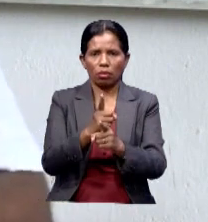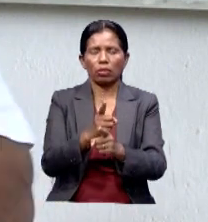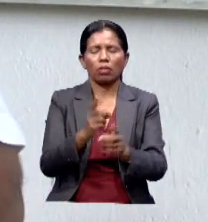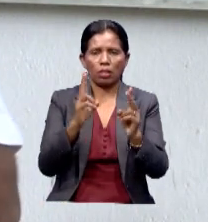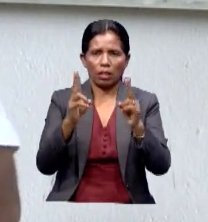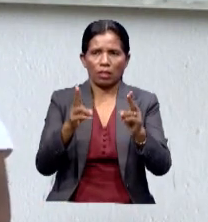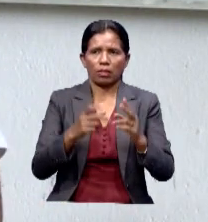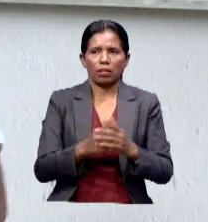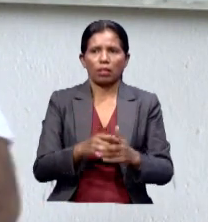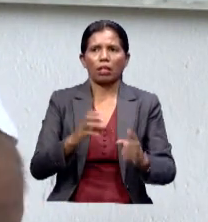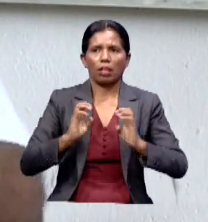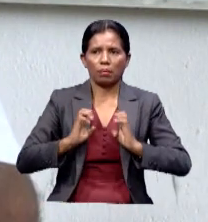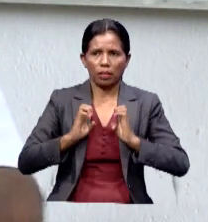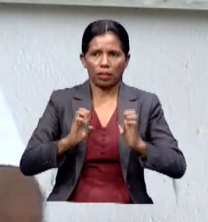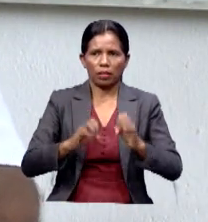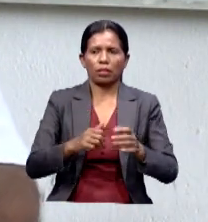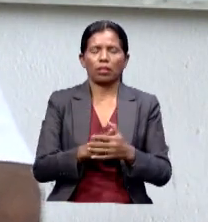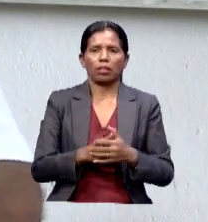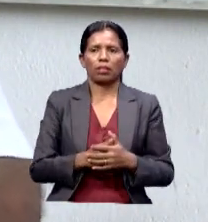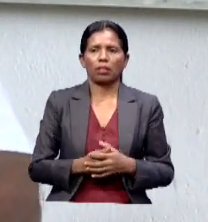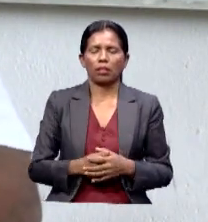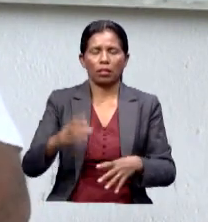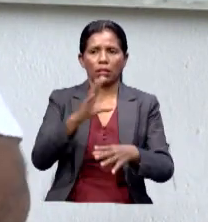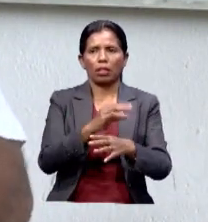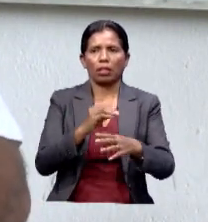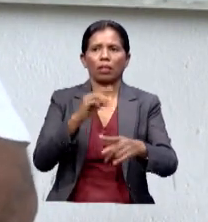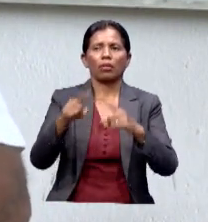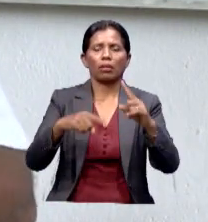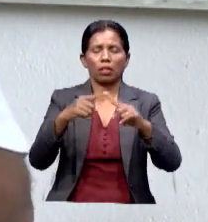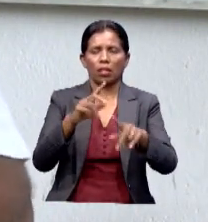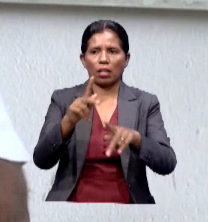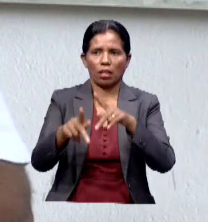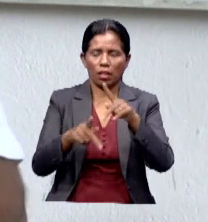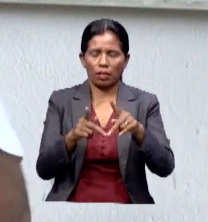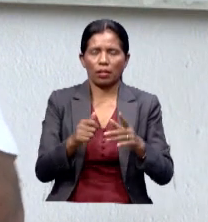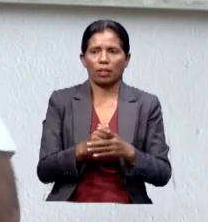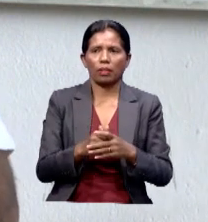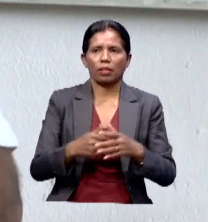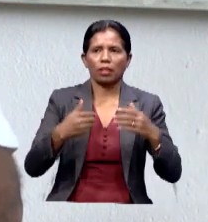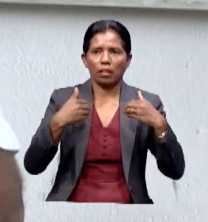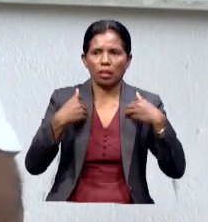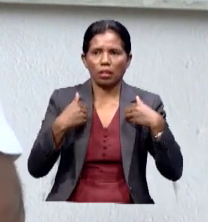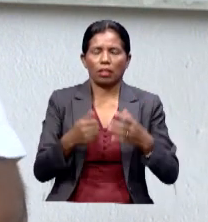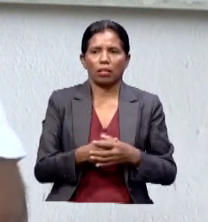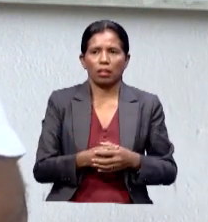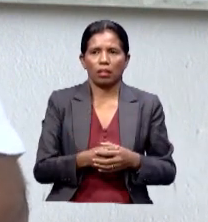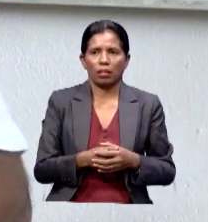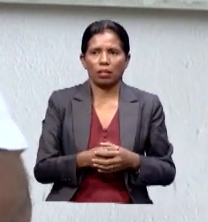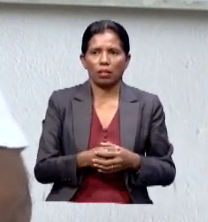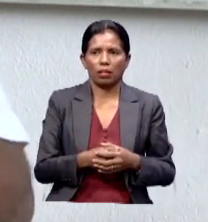lais emergencia ne hanes amos embuscada ida bahira ema sira ne bema kian ia ambitu ida